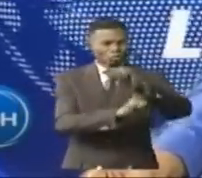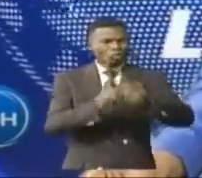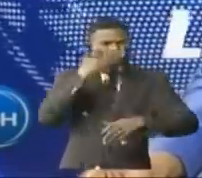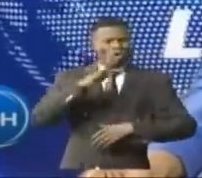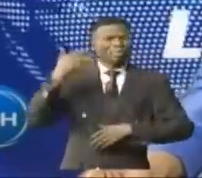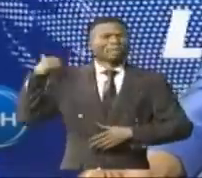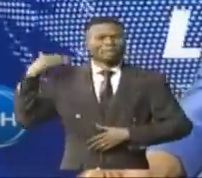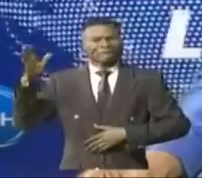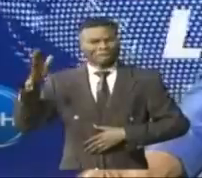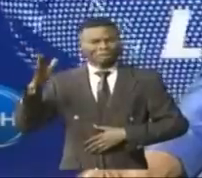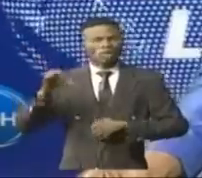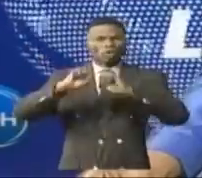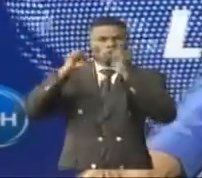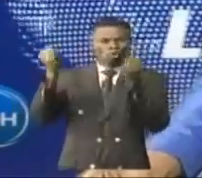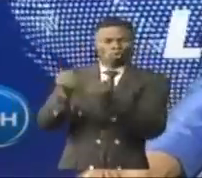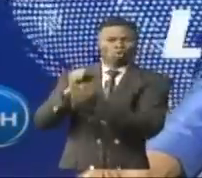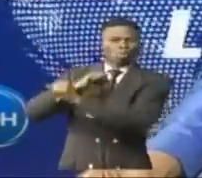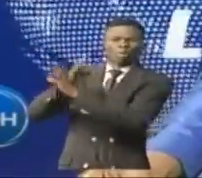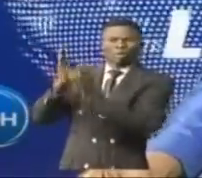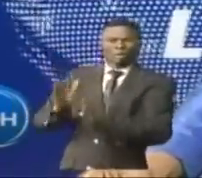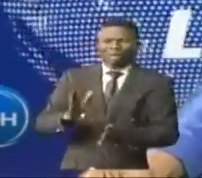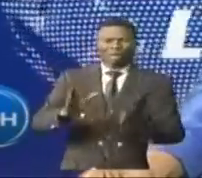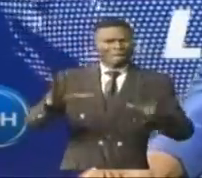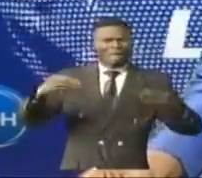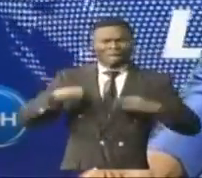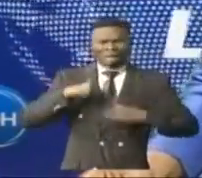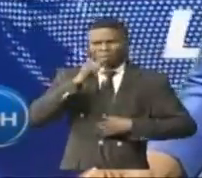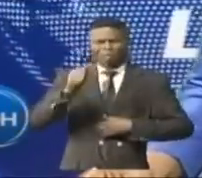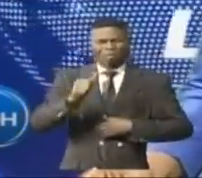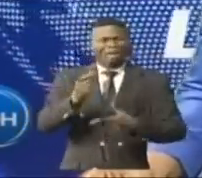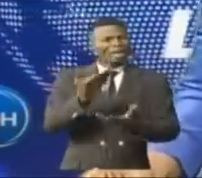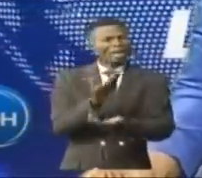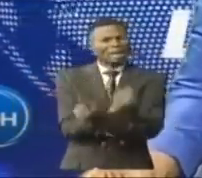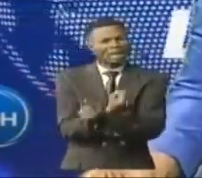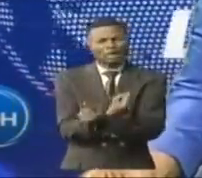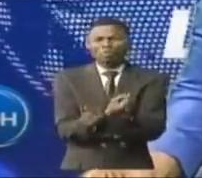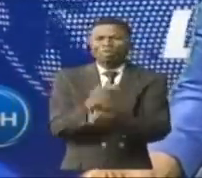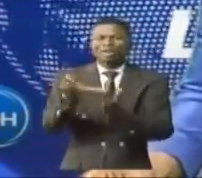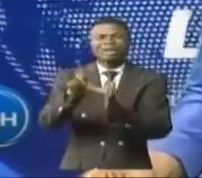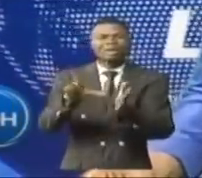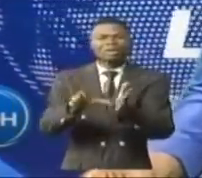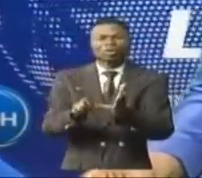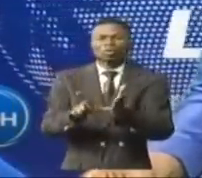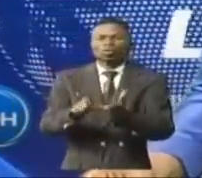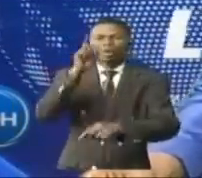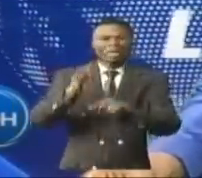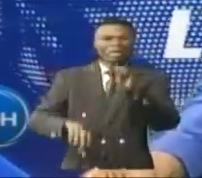publics. Le SINAMED reproche à l'employeur le non-respect des accords conclus depuis août